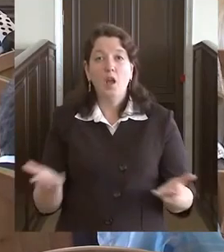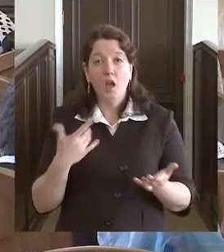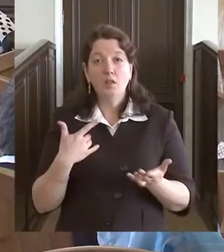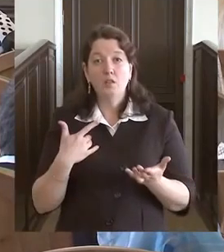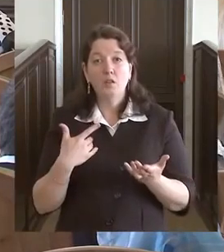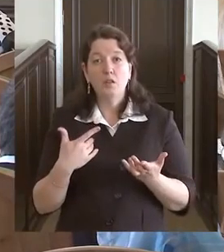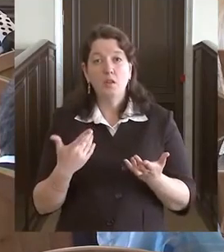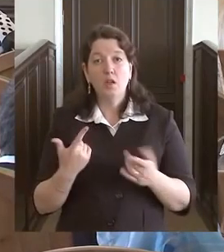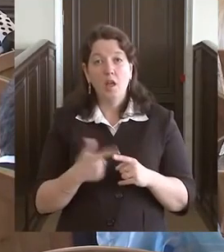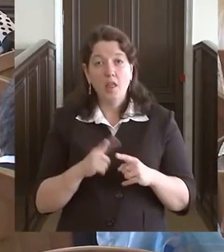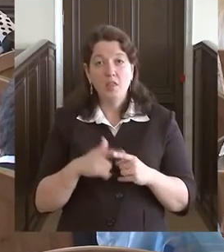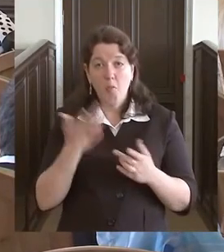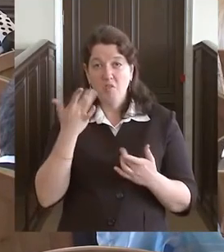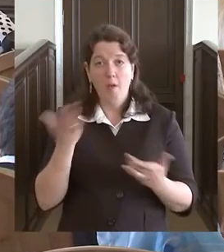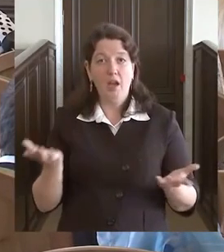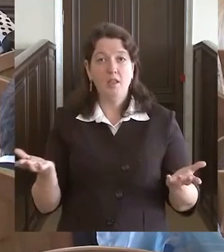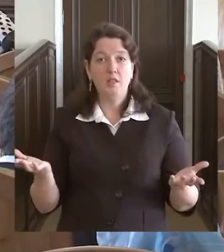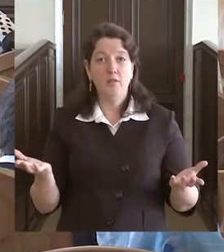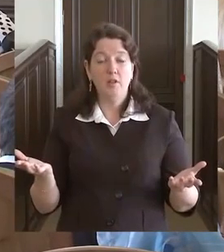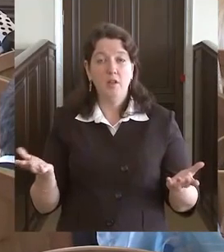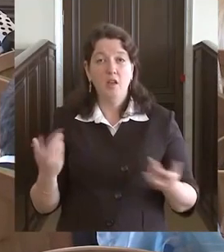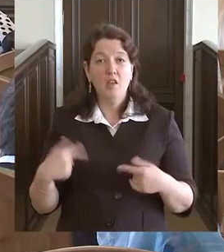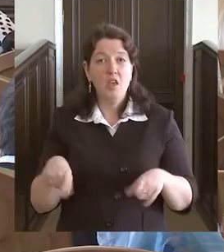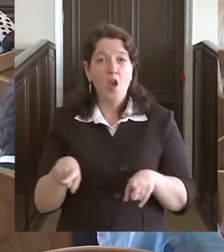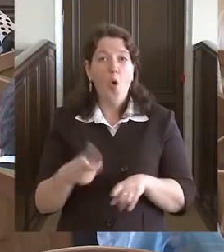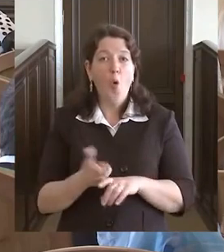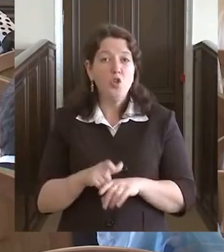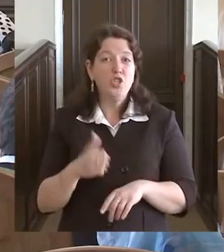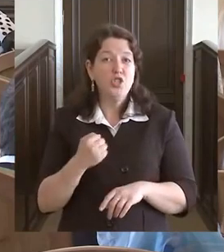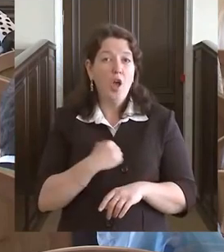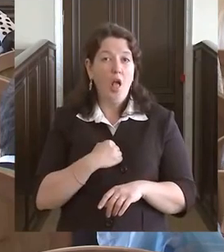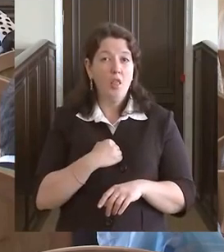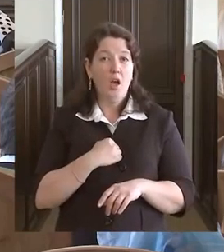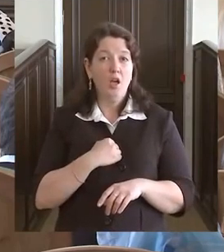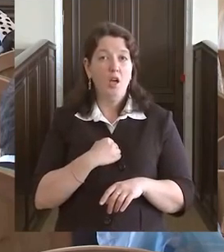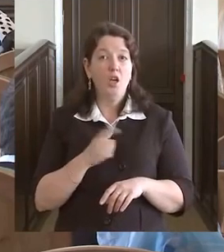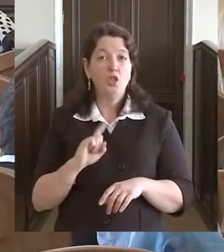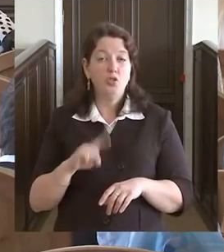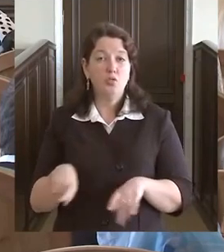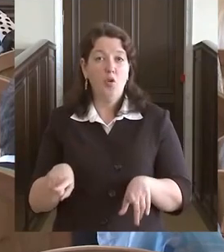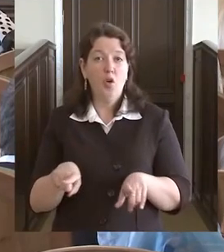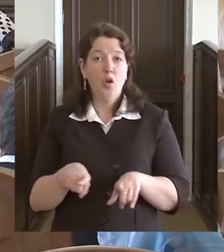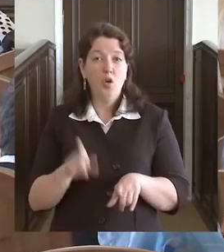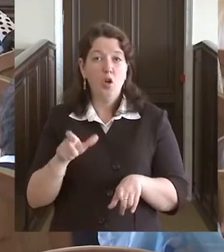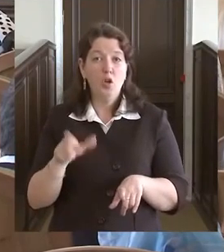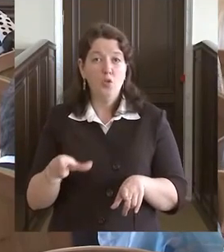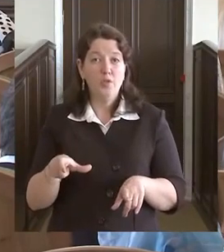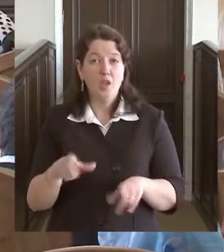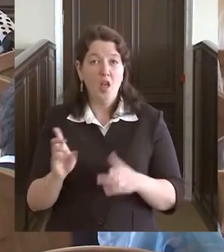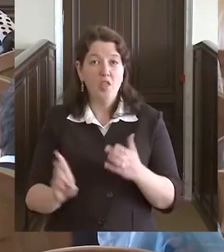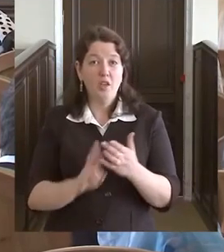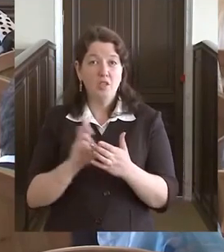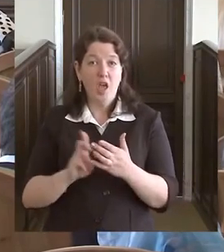обязательно требуется чего это безобразие конечно и очень жалко если это местный епископ не